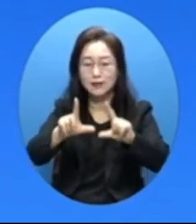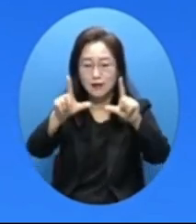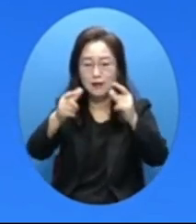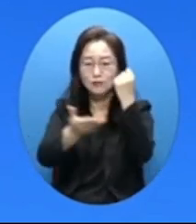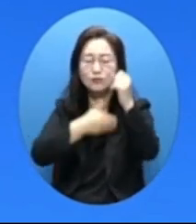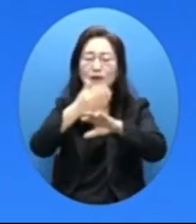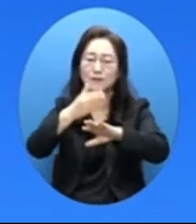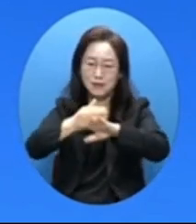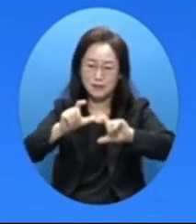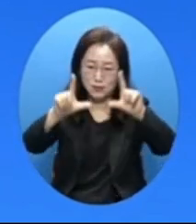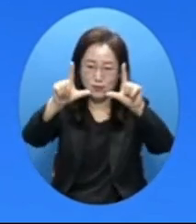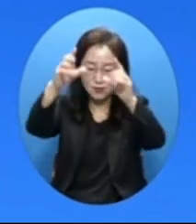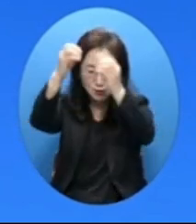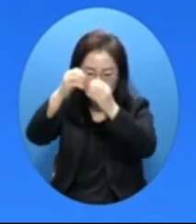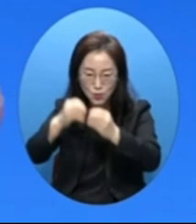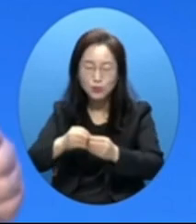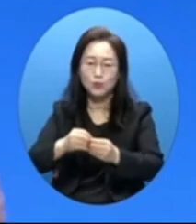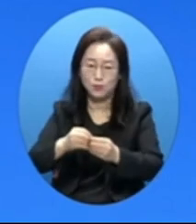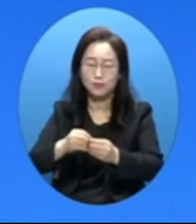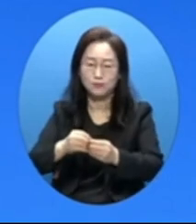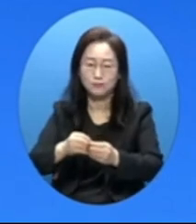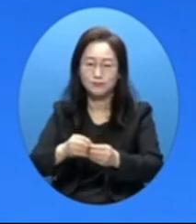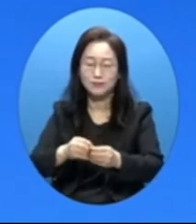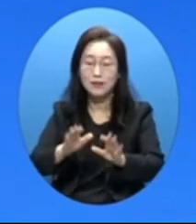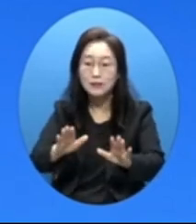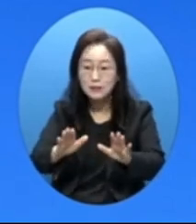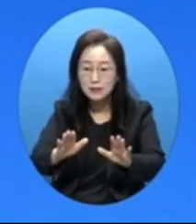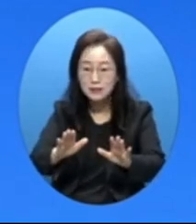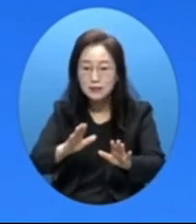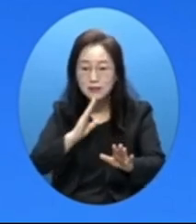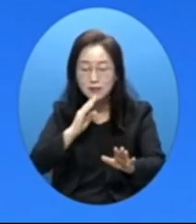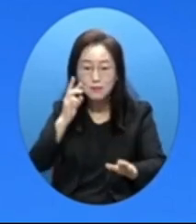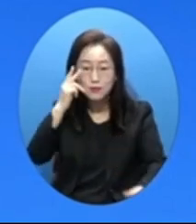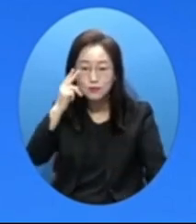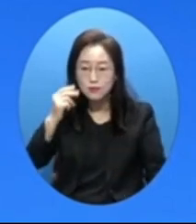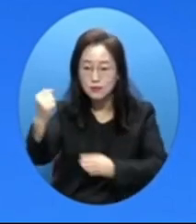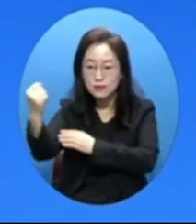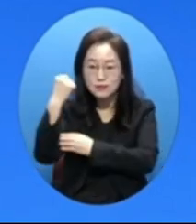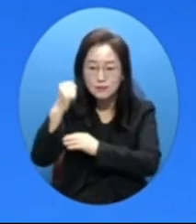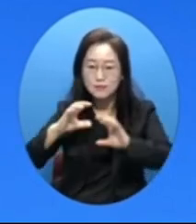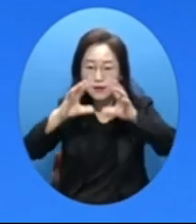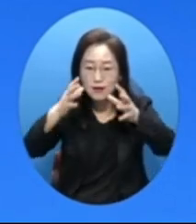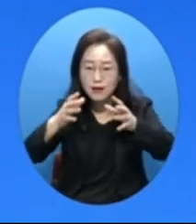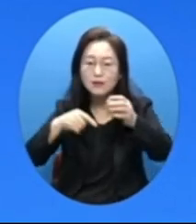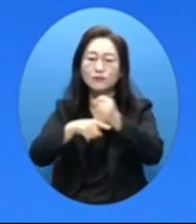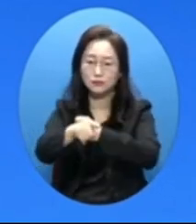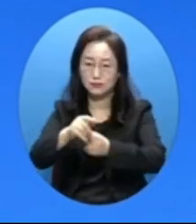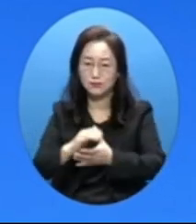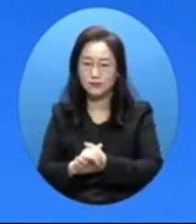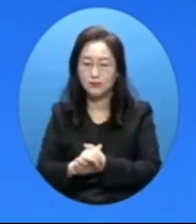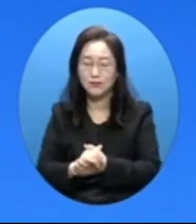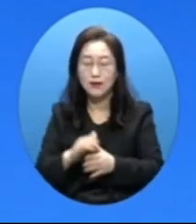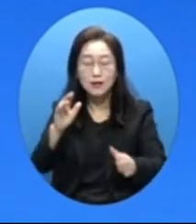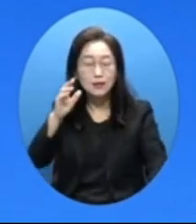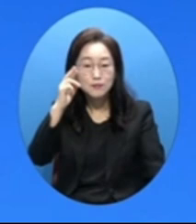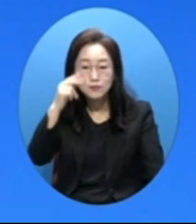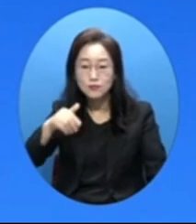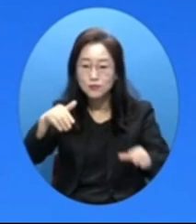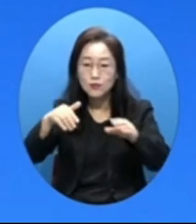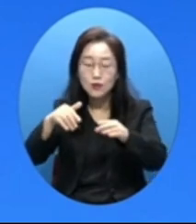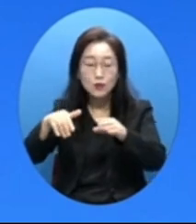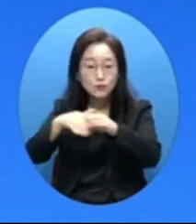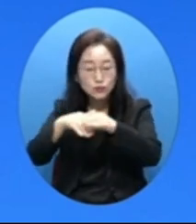전통이 미국을 세계 최대 강대국으로 만들어 놓았습니다 미국 문화는